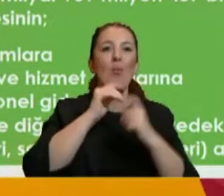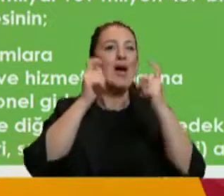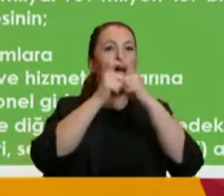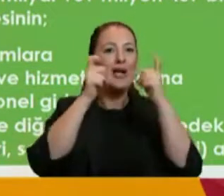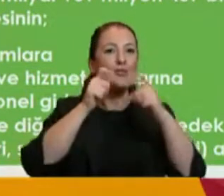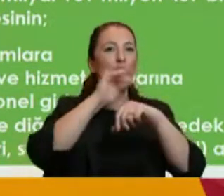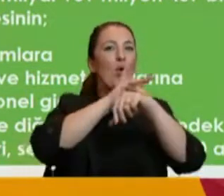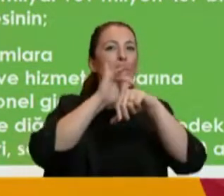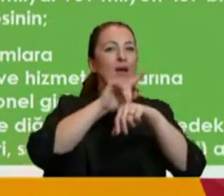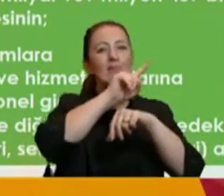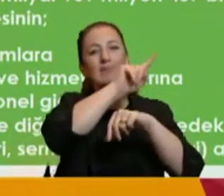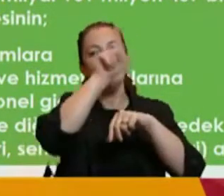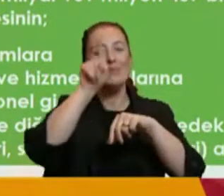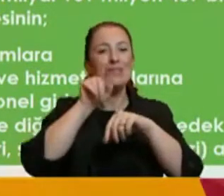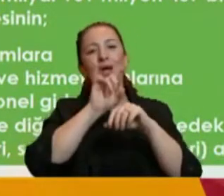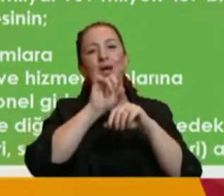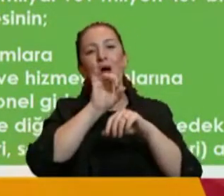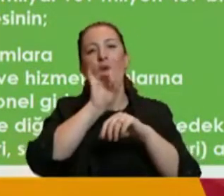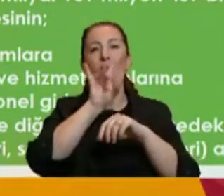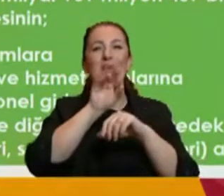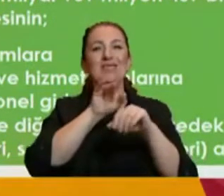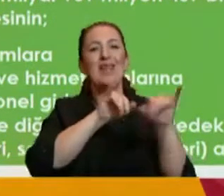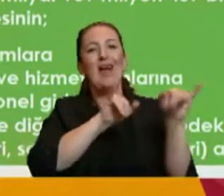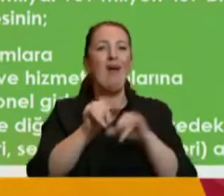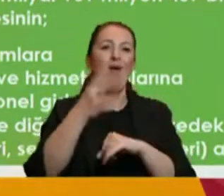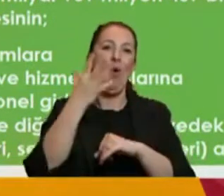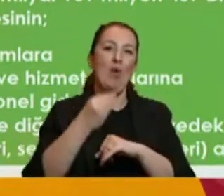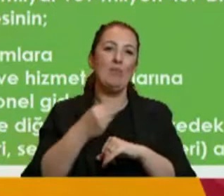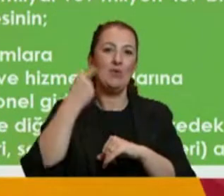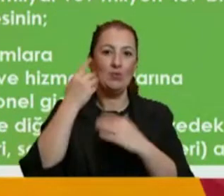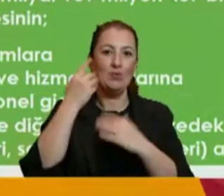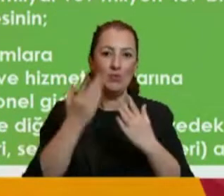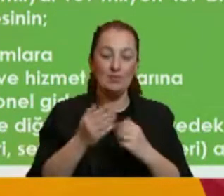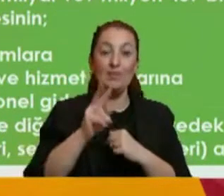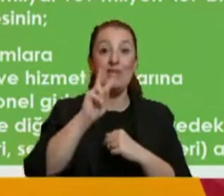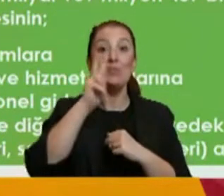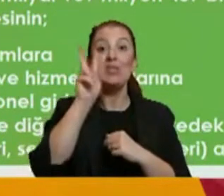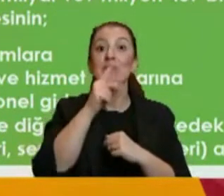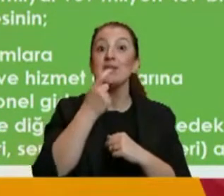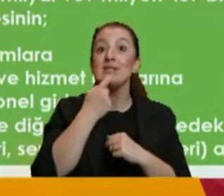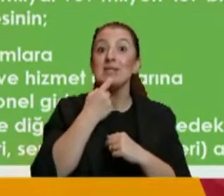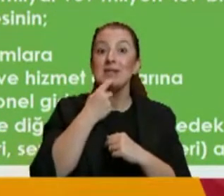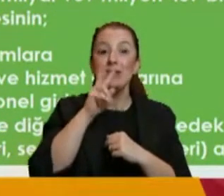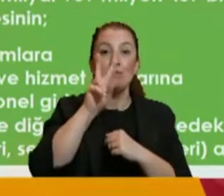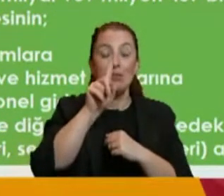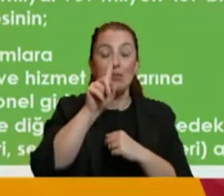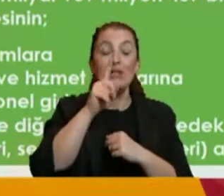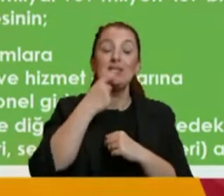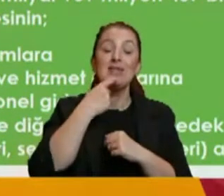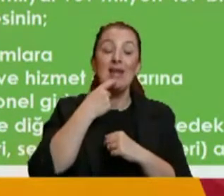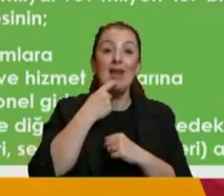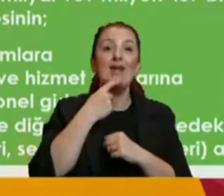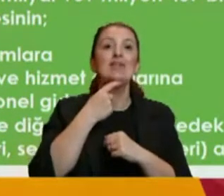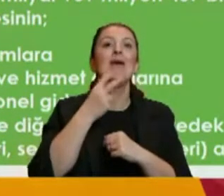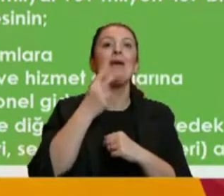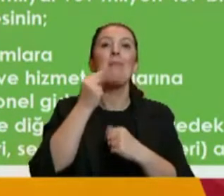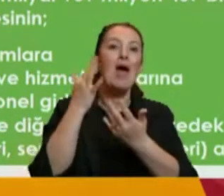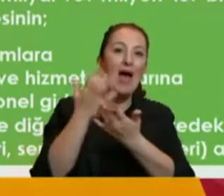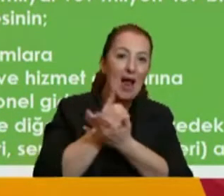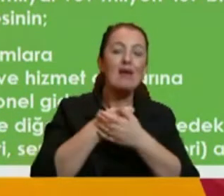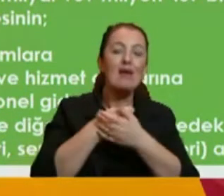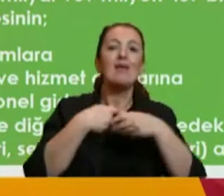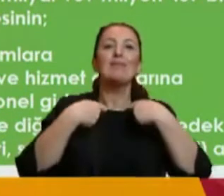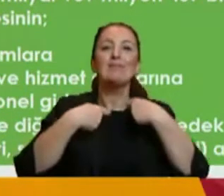ülkelerdeki oran yüzde onbeşi yakalamak 2020 yılı 21 yılı gelir-gider bütçe dağılımına